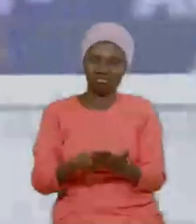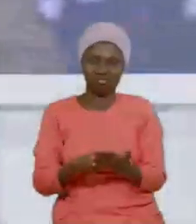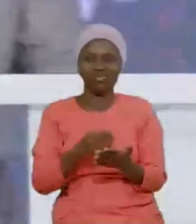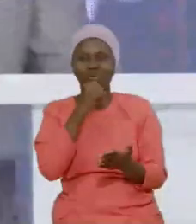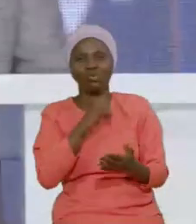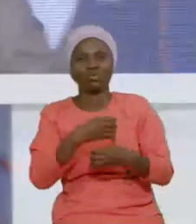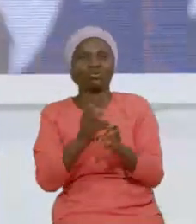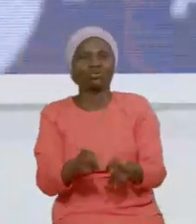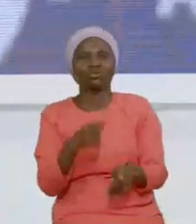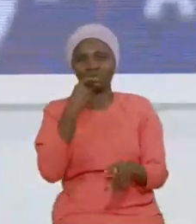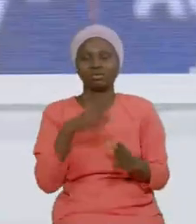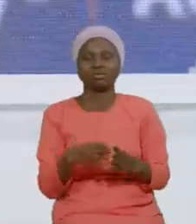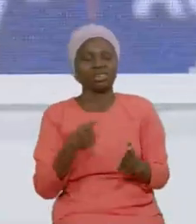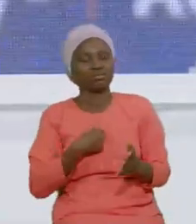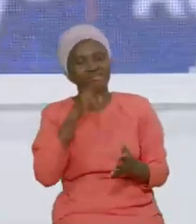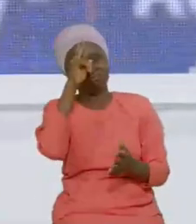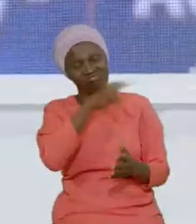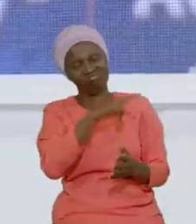Je suis en bas. Ça, c'est l'ancienne créature.